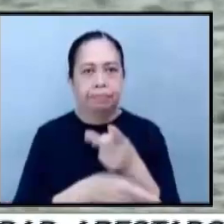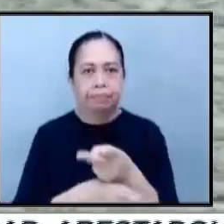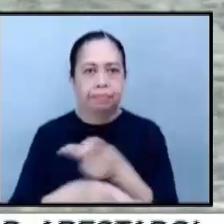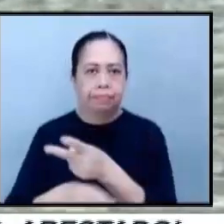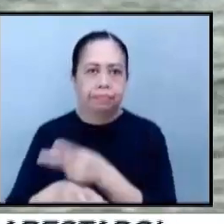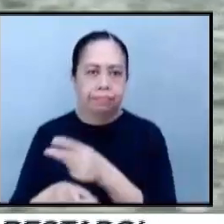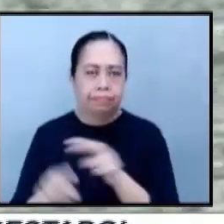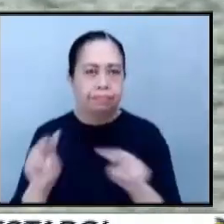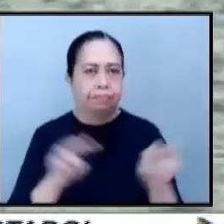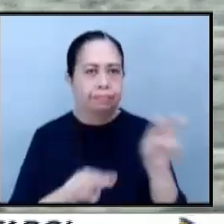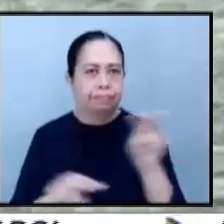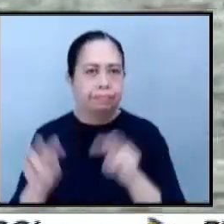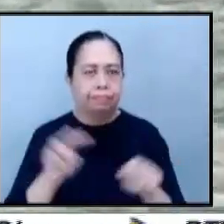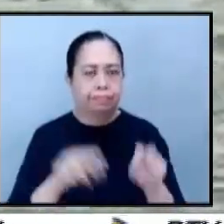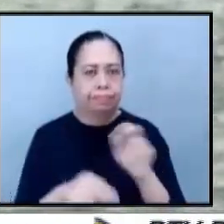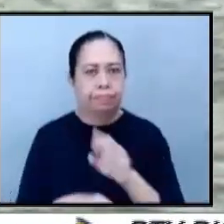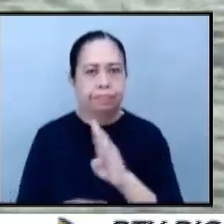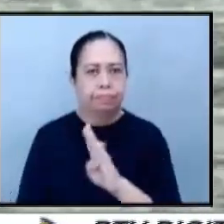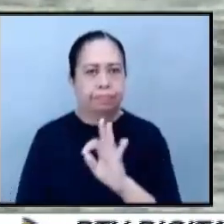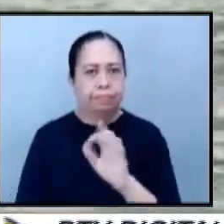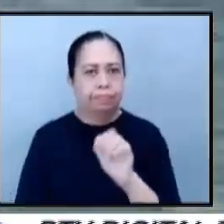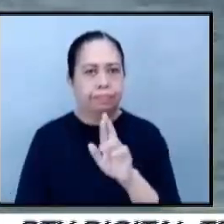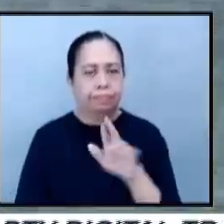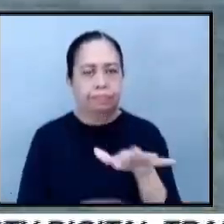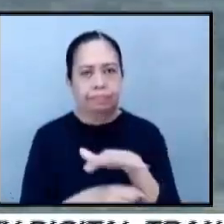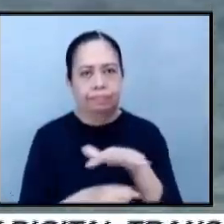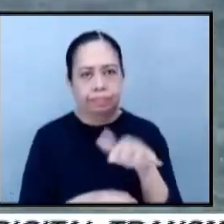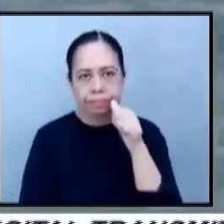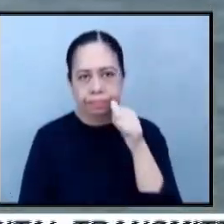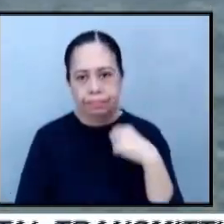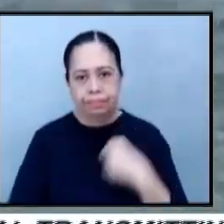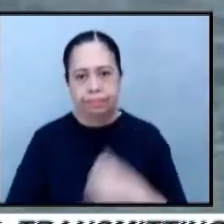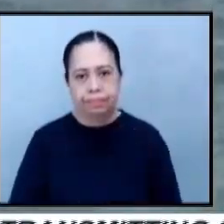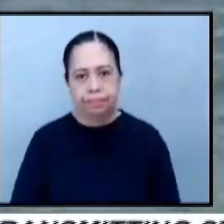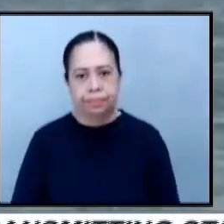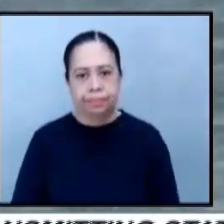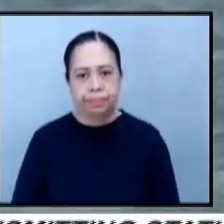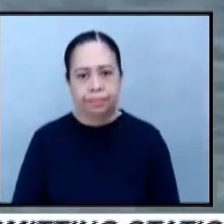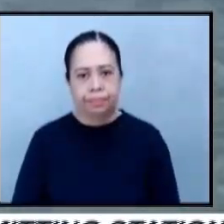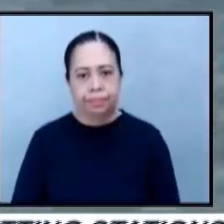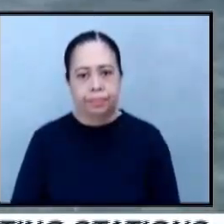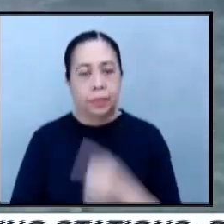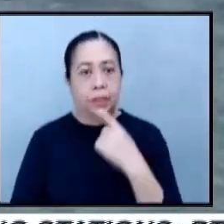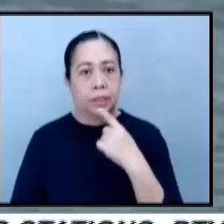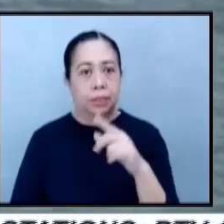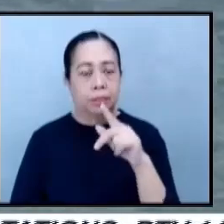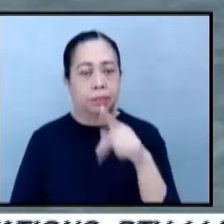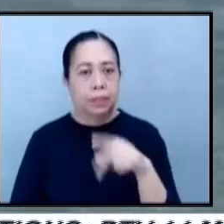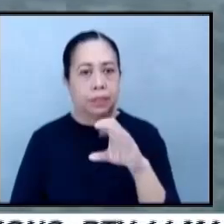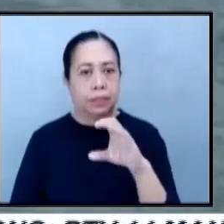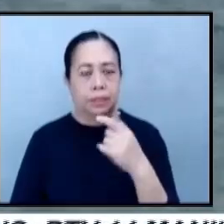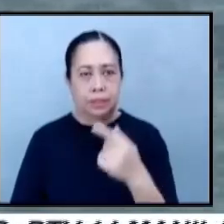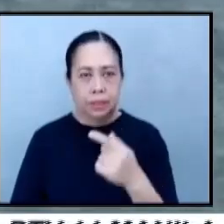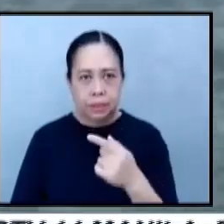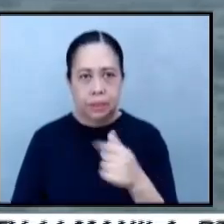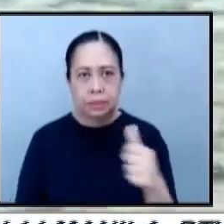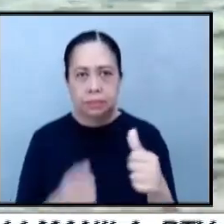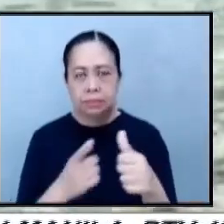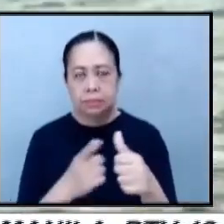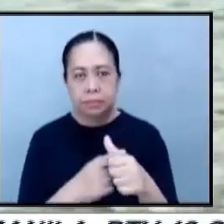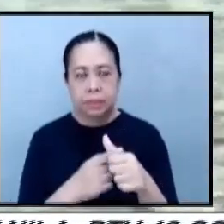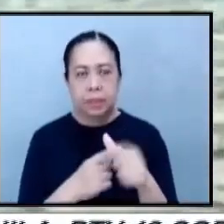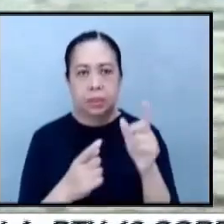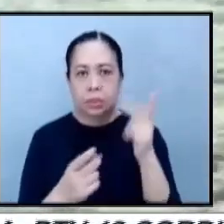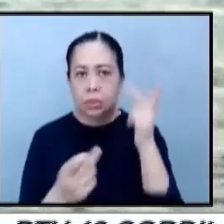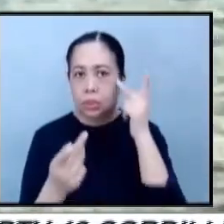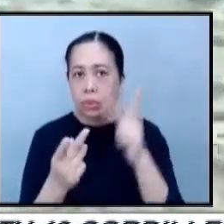Vicinity Survey ng BFAR sa Hasa Hasa Shoal kahapon. Ayon sa PCG, pangunahing layunin ng misyon